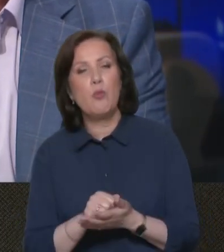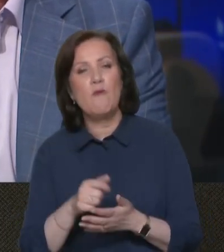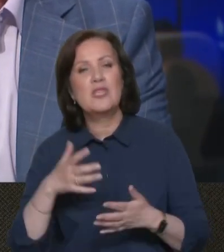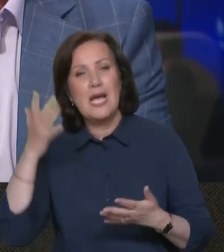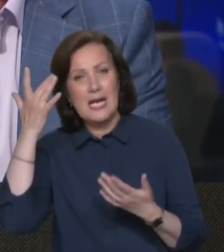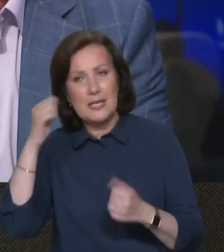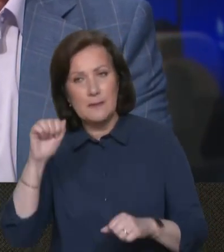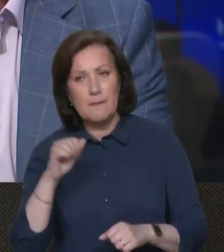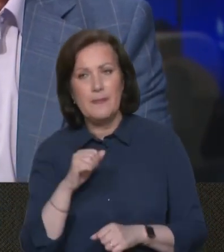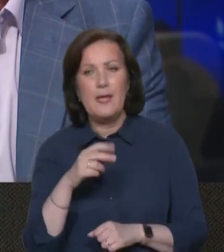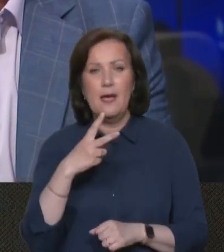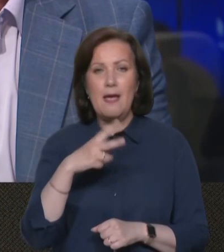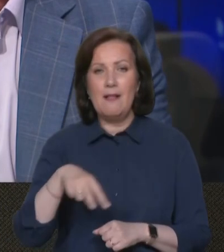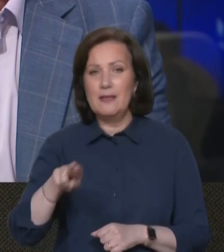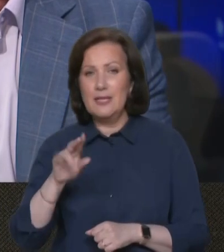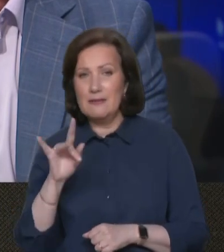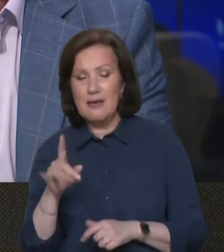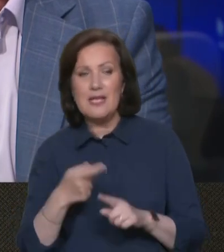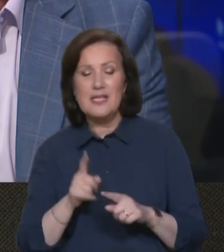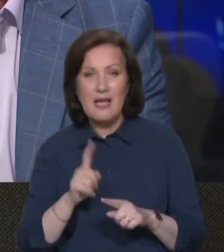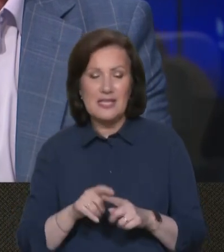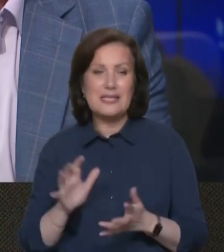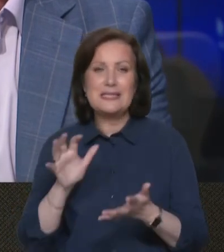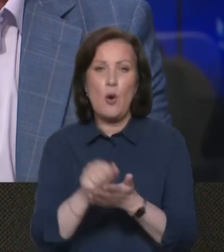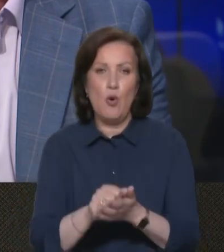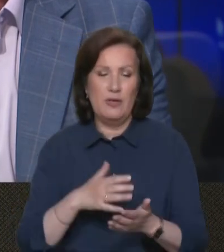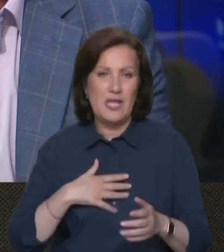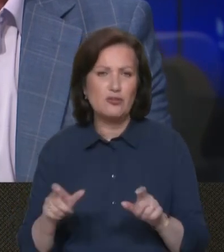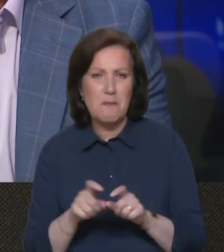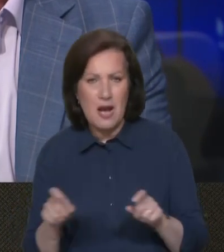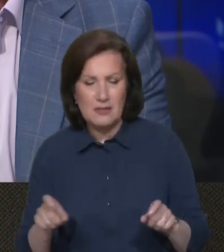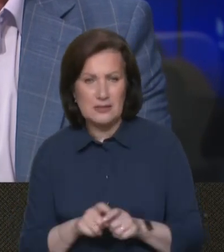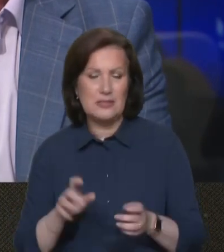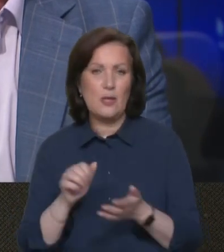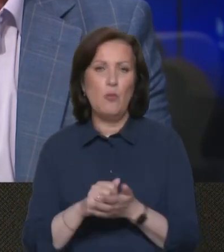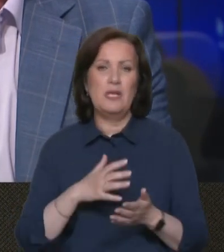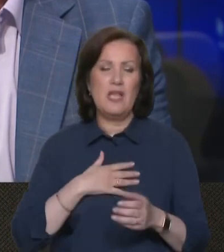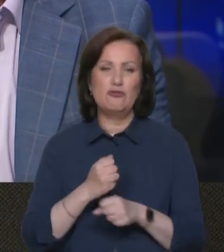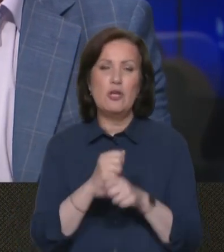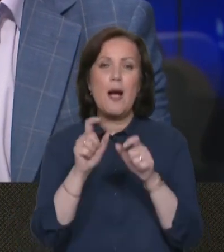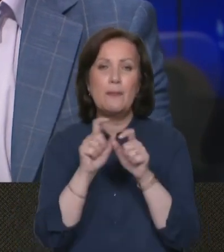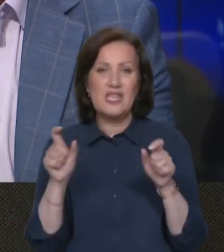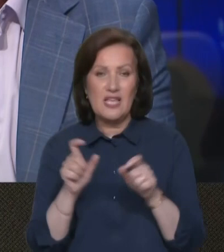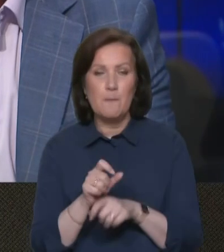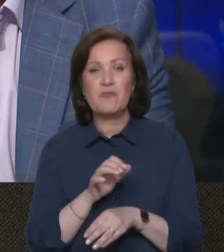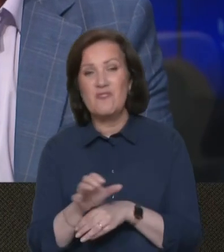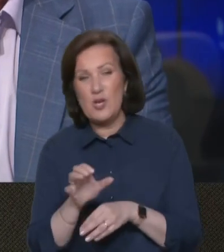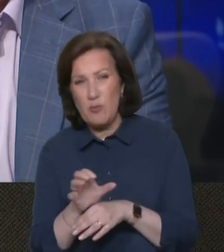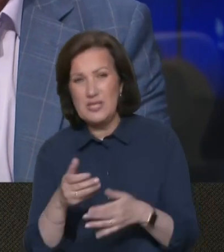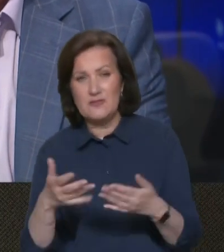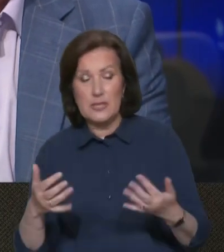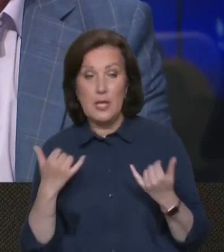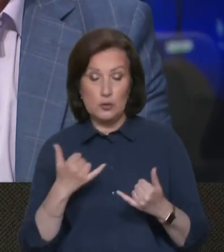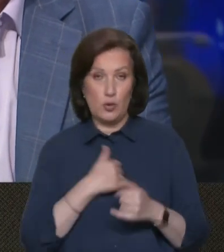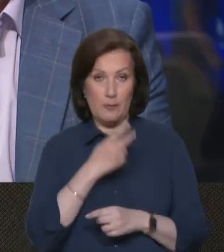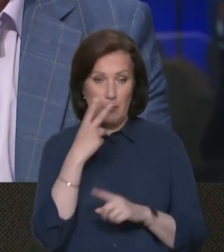Криму ЛДНР, які захоплювали наші магазини, які захоплювали наші аптеки, виробництва і так далі. Сьогодні